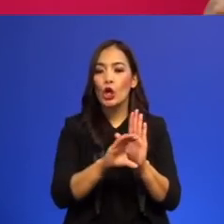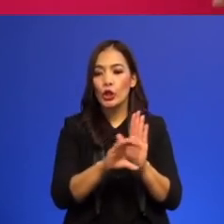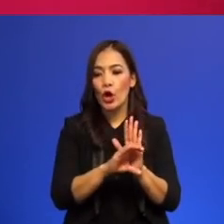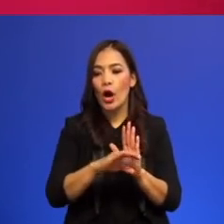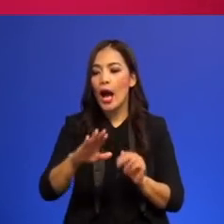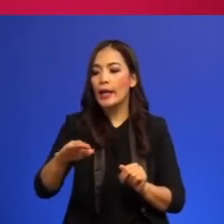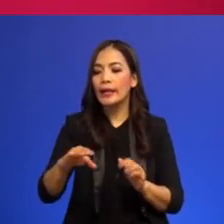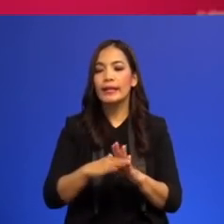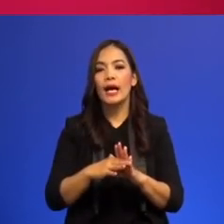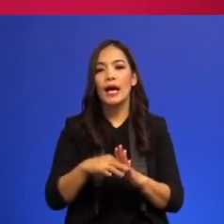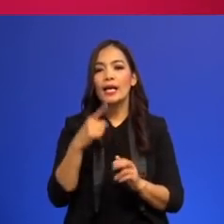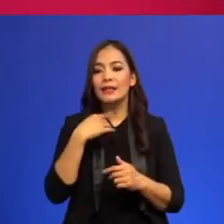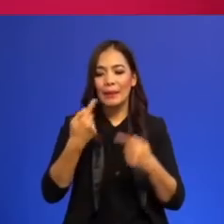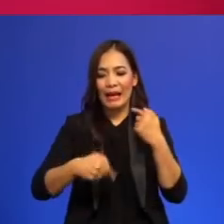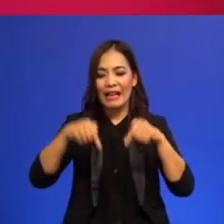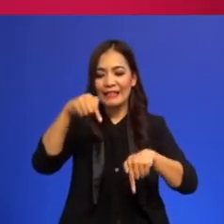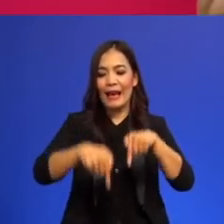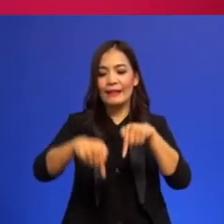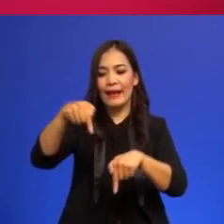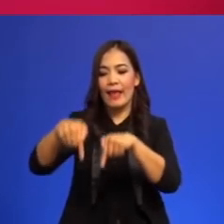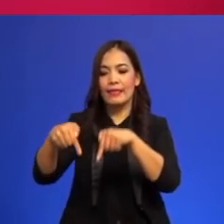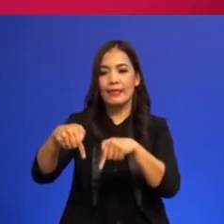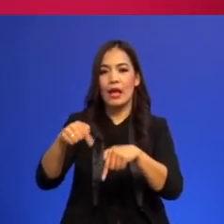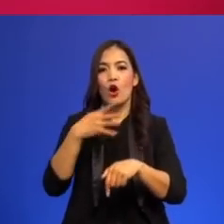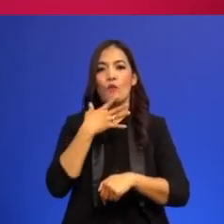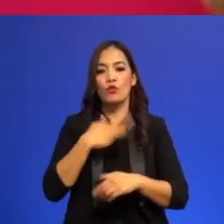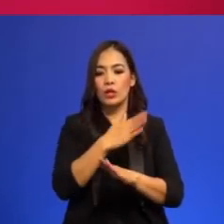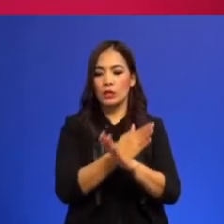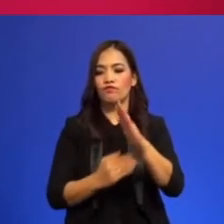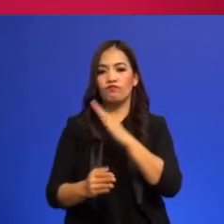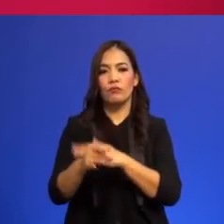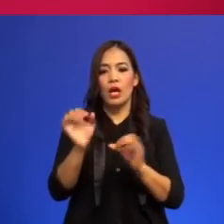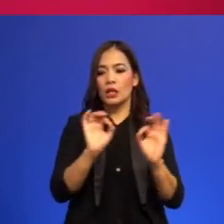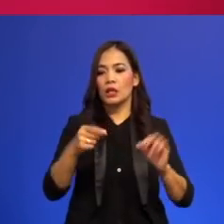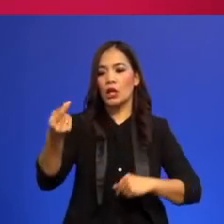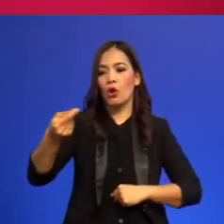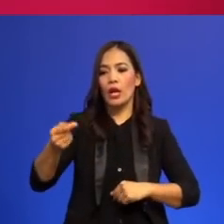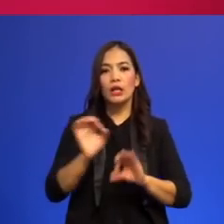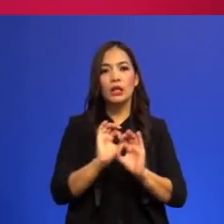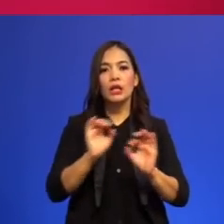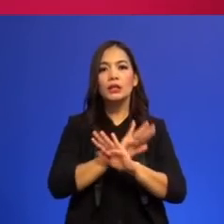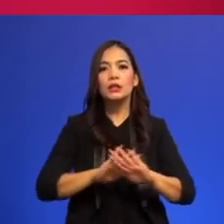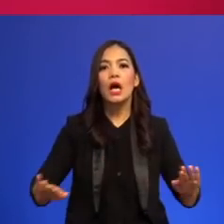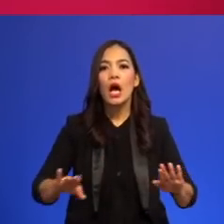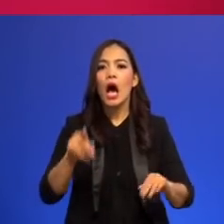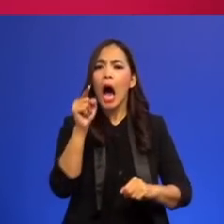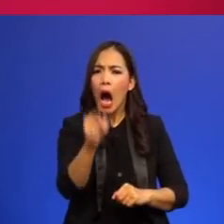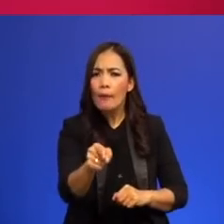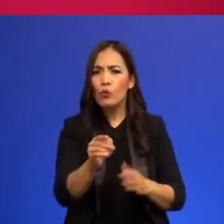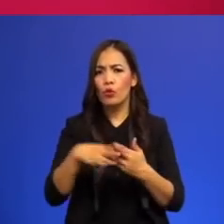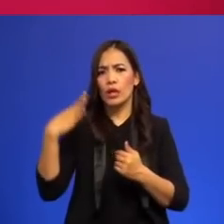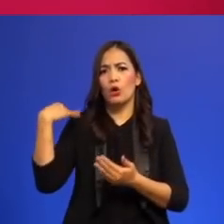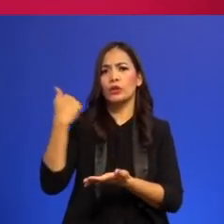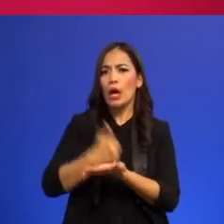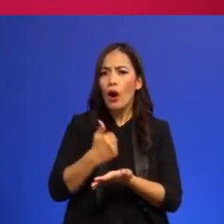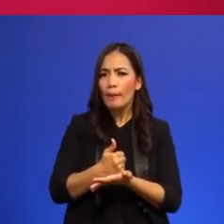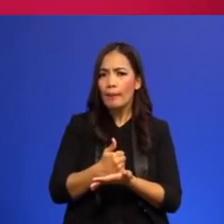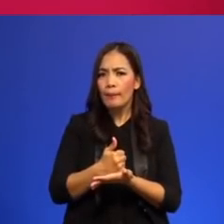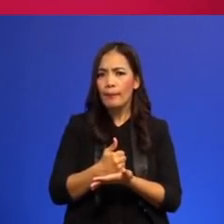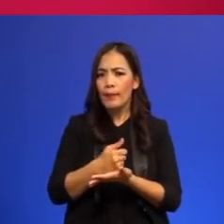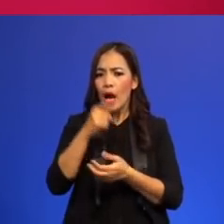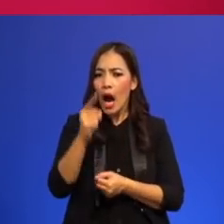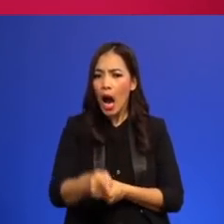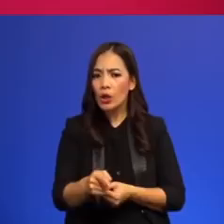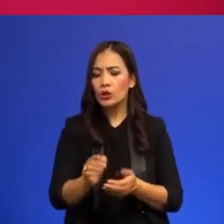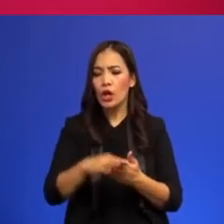cacat, terbelakang, ada kebutuhan khusus, sekolahnya belum selesai. Itu tanggung jawab kamu juga. Tanggung jawab